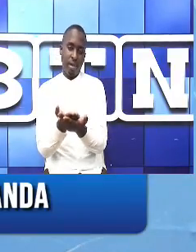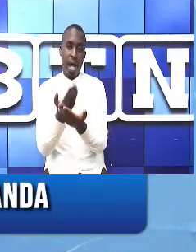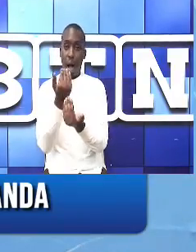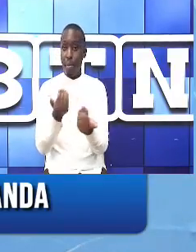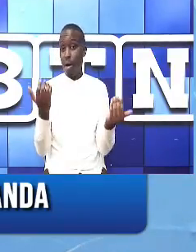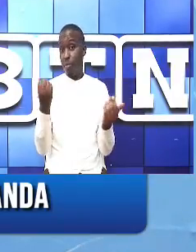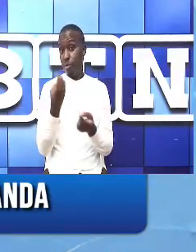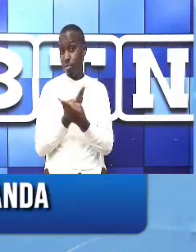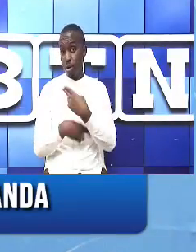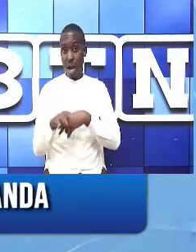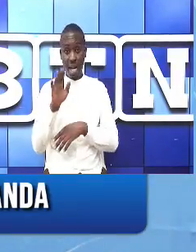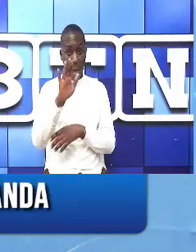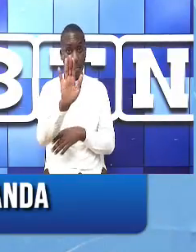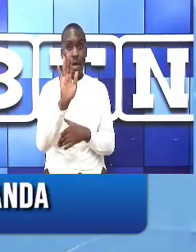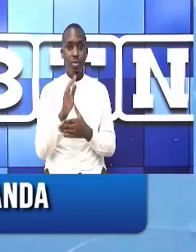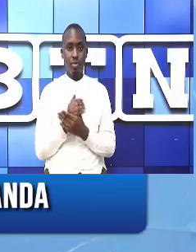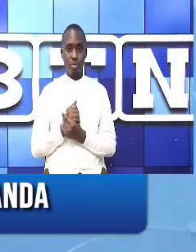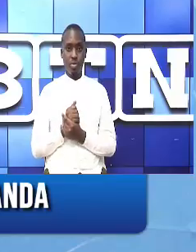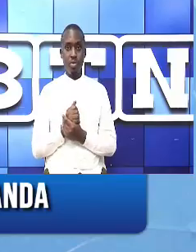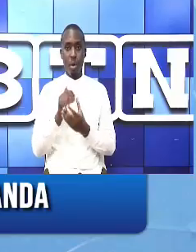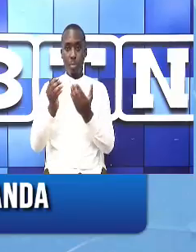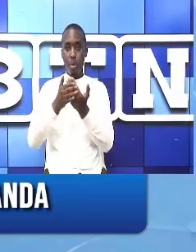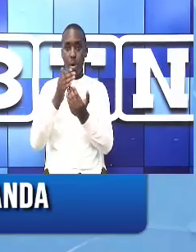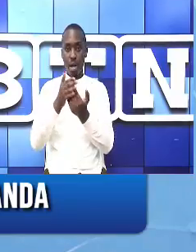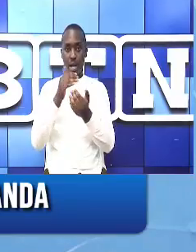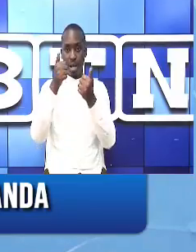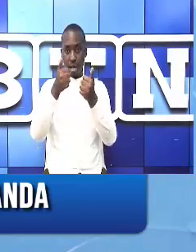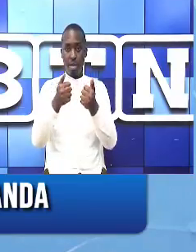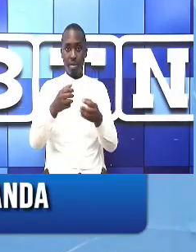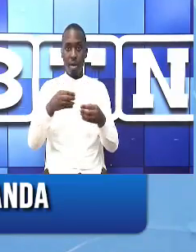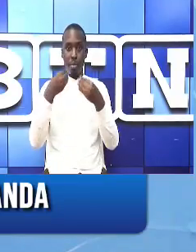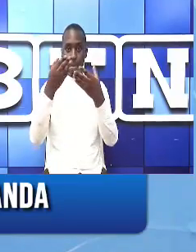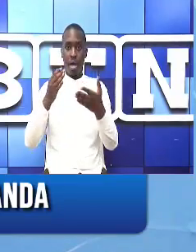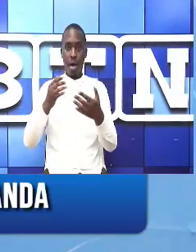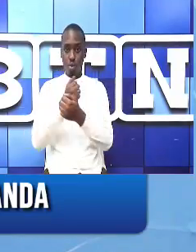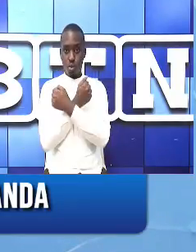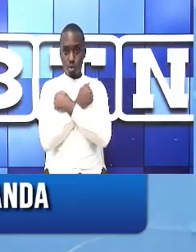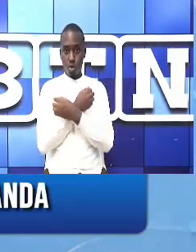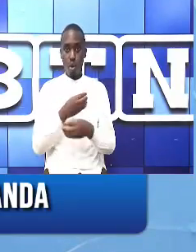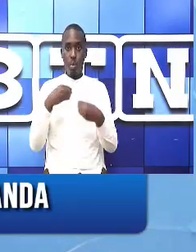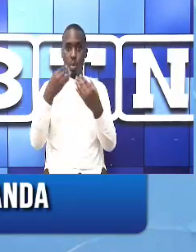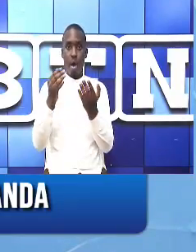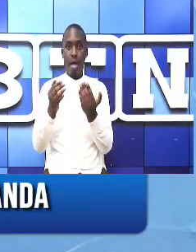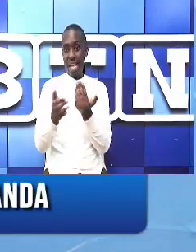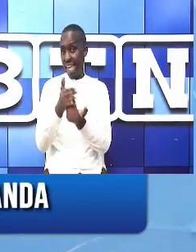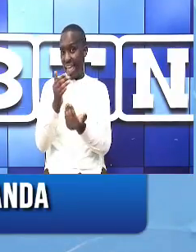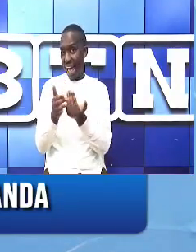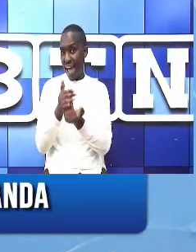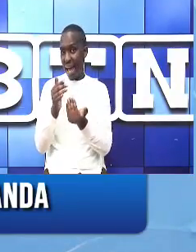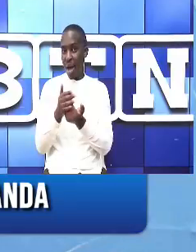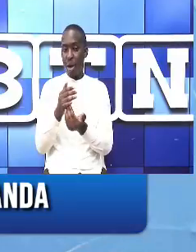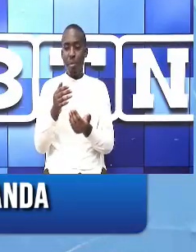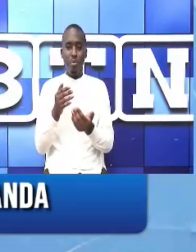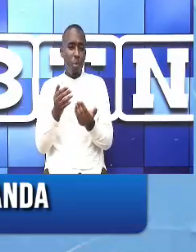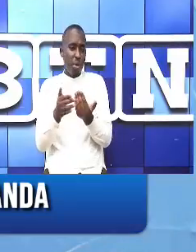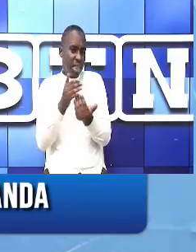bana bafite ubumuga ni abanyu mubarere neza mubahe urukundo mubahe keya imwe twita keya mubahe